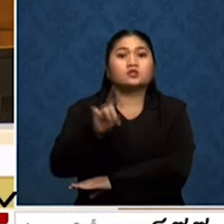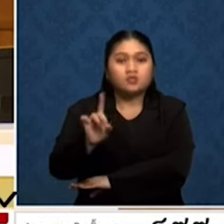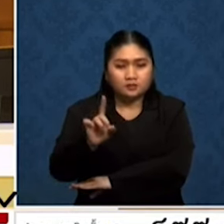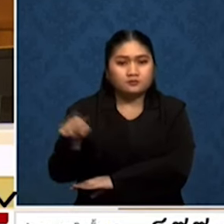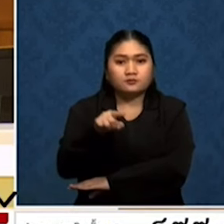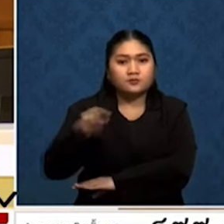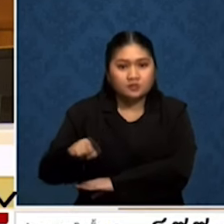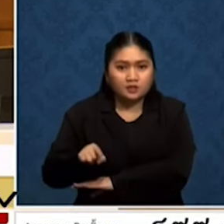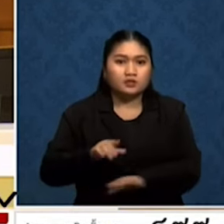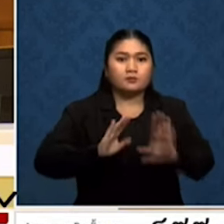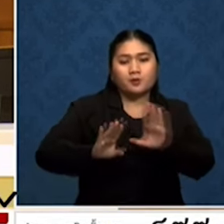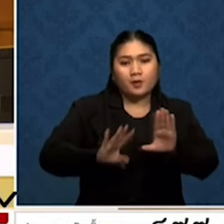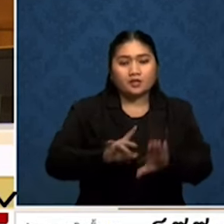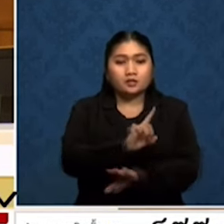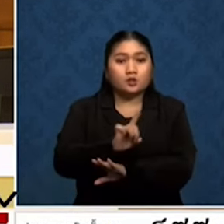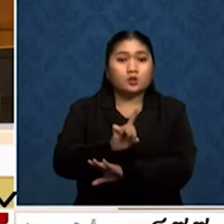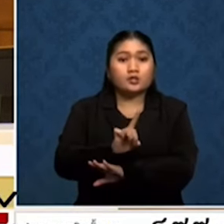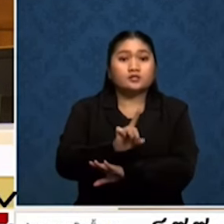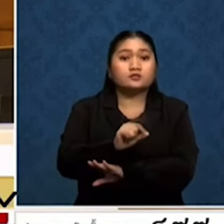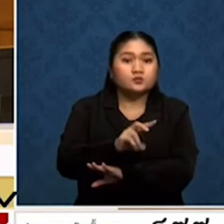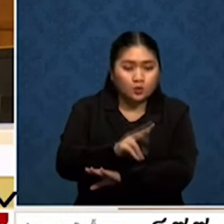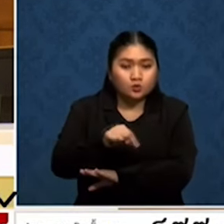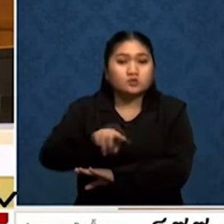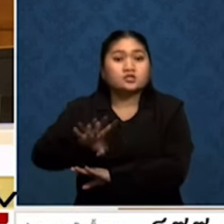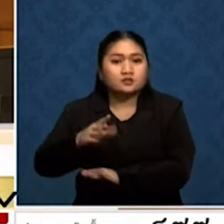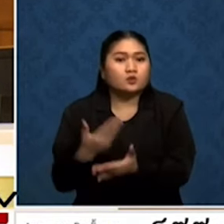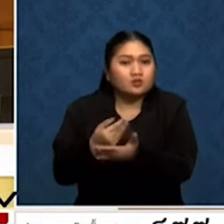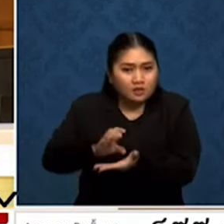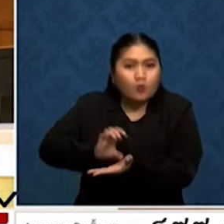เป็สัวนร้ละ 22.4 ของวังเงิงบประมาณรวม